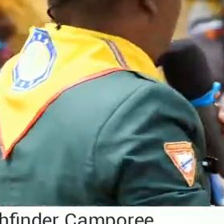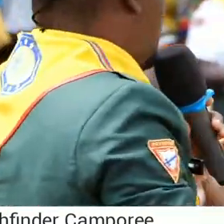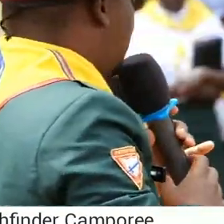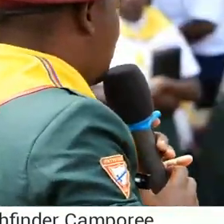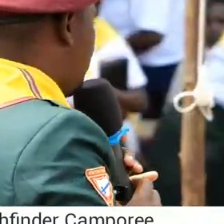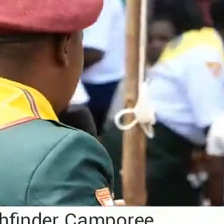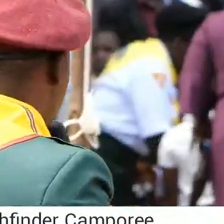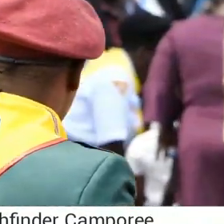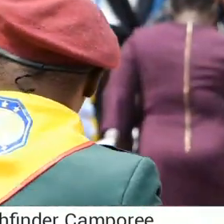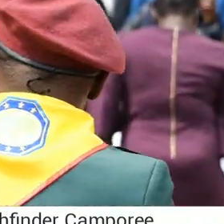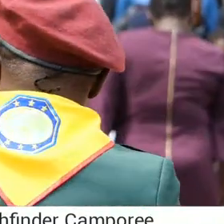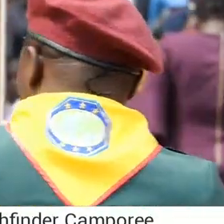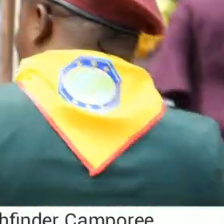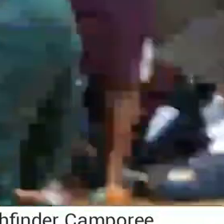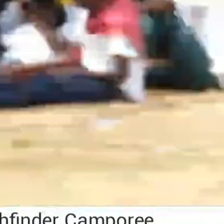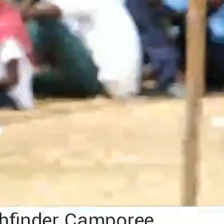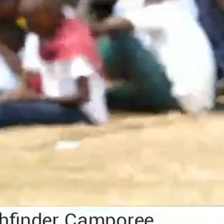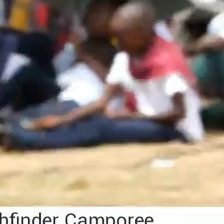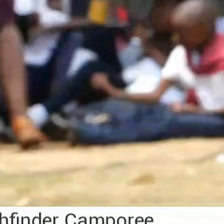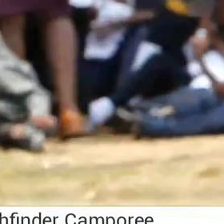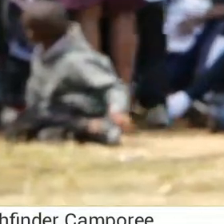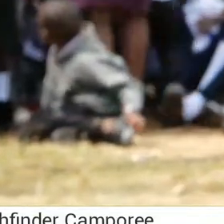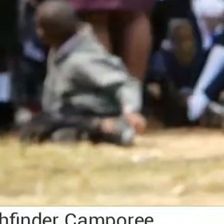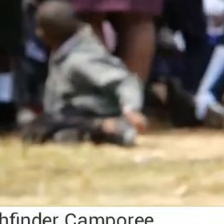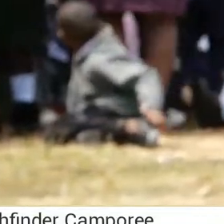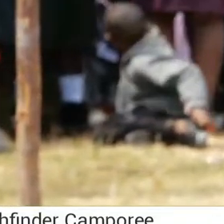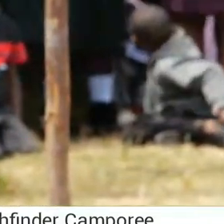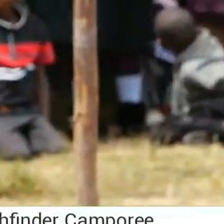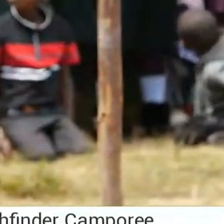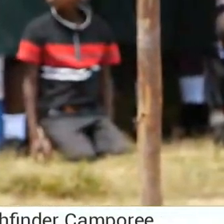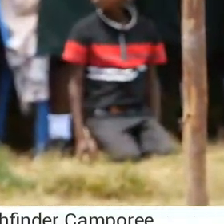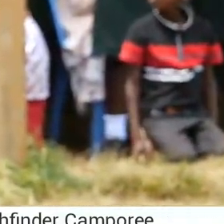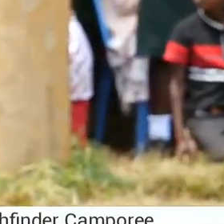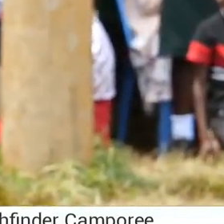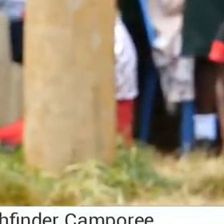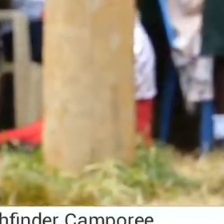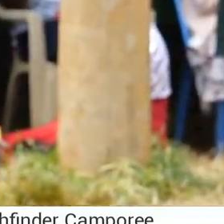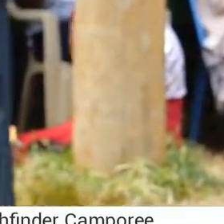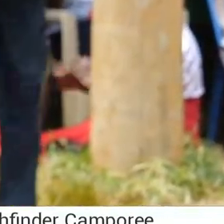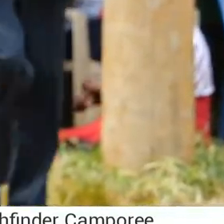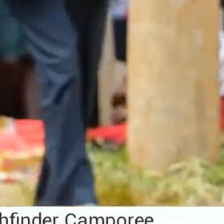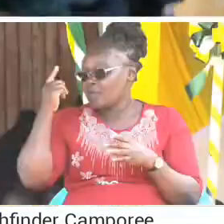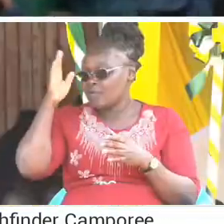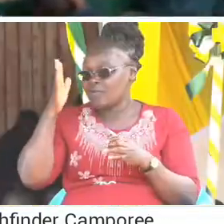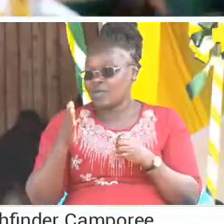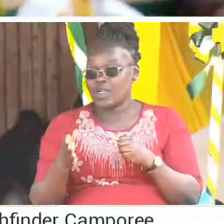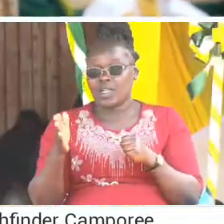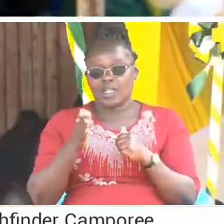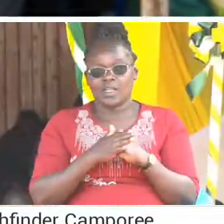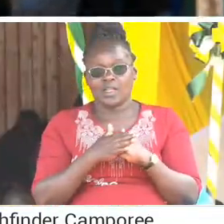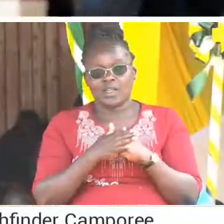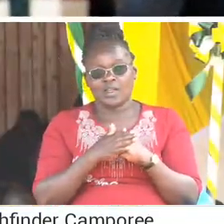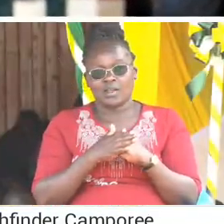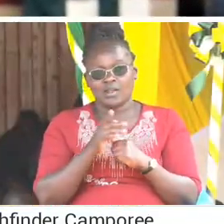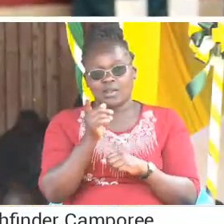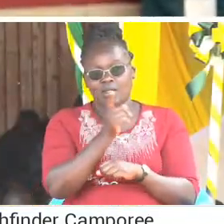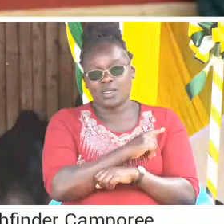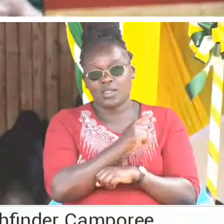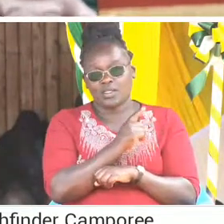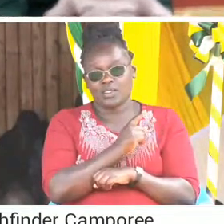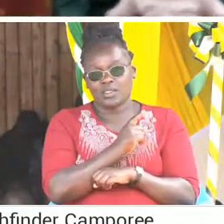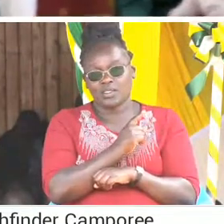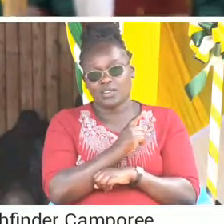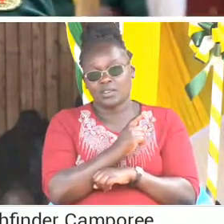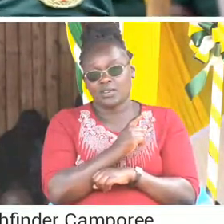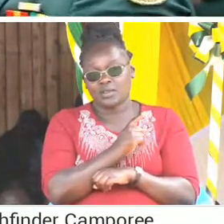asifiwe. Amen. Tumekuwa hapa kwa siku takriban 9 sasa hivi. Na